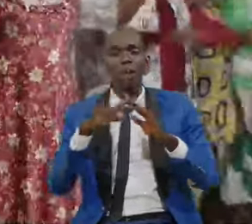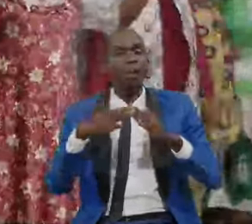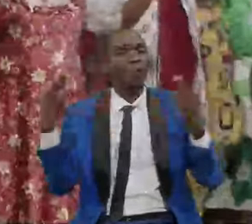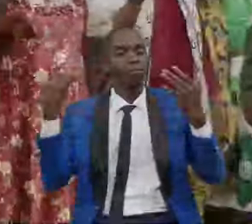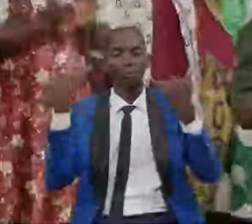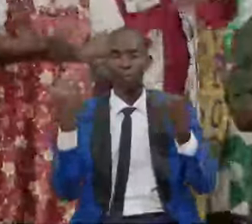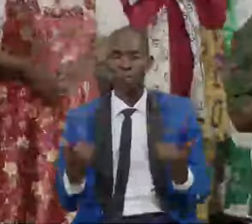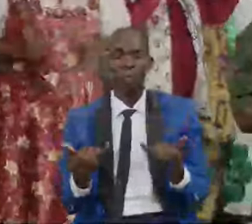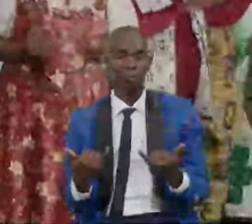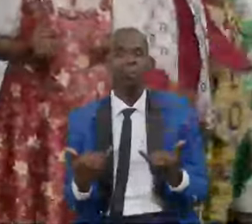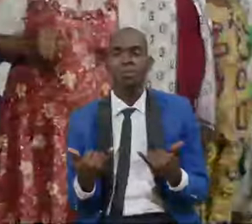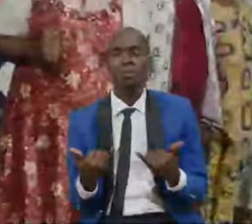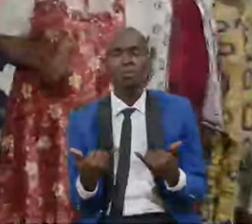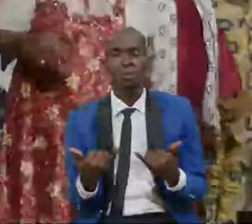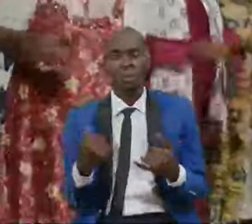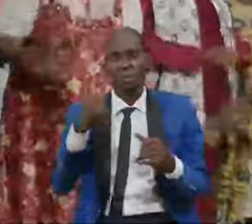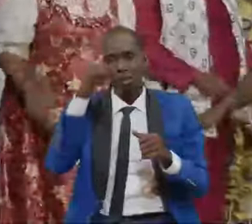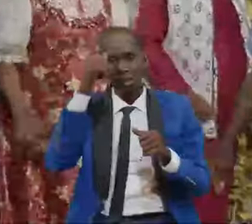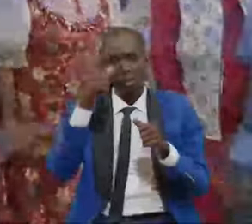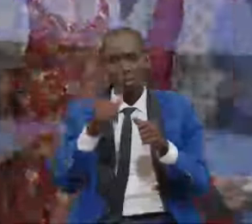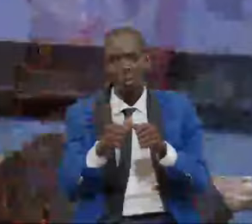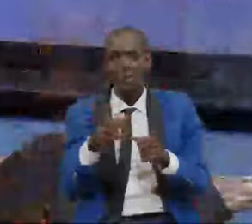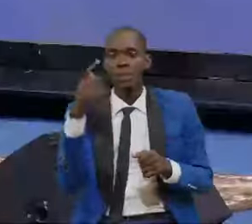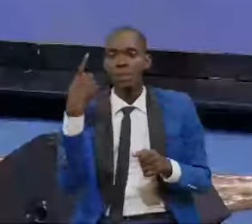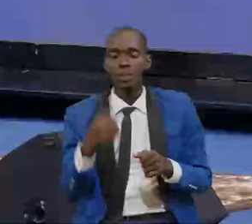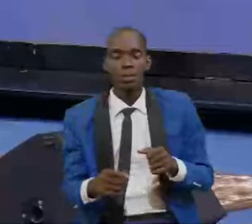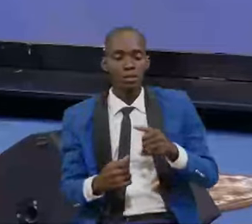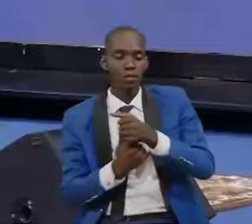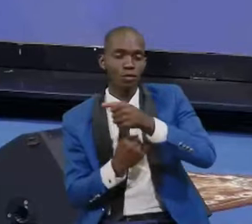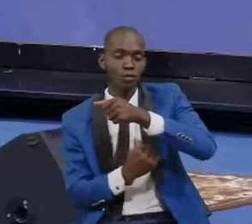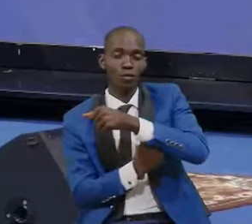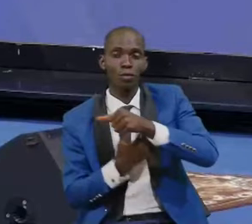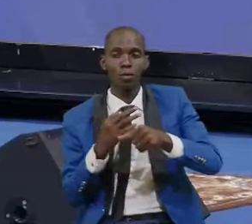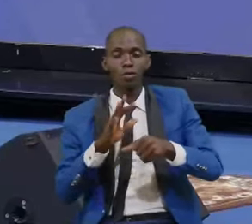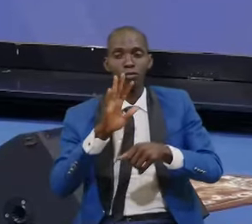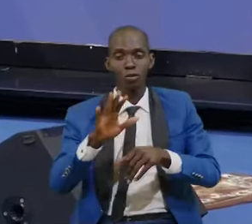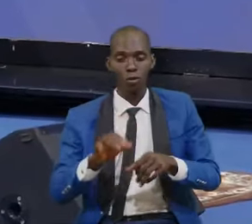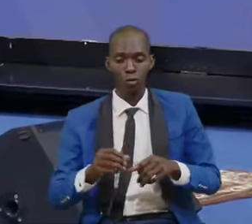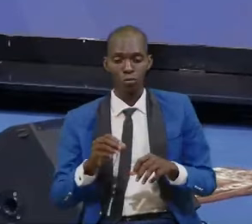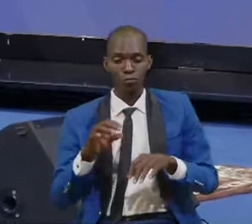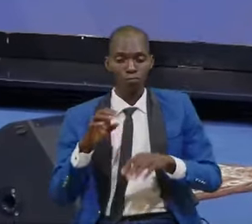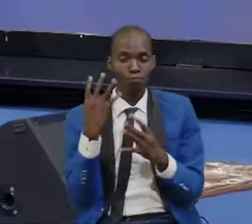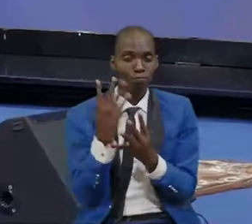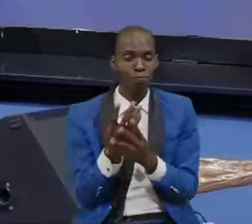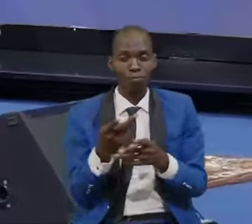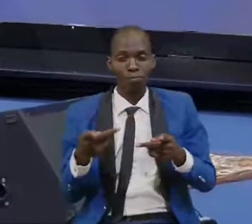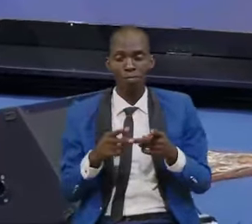maintenant. Rappelez-vous, les fondements de ta prison sont déjà